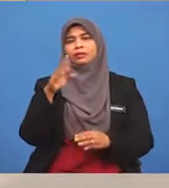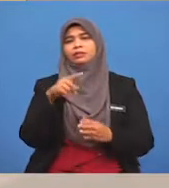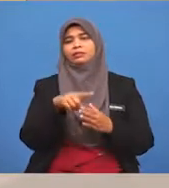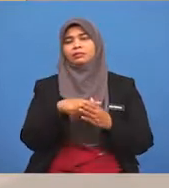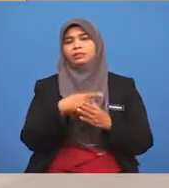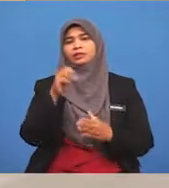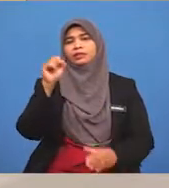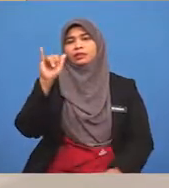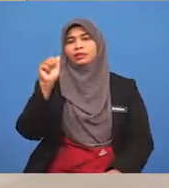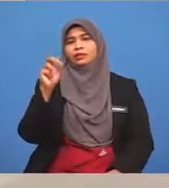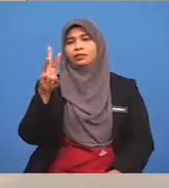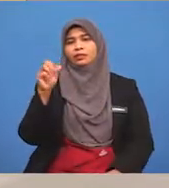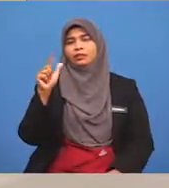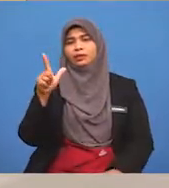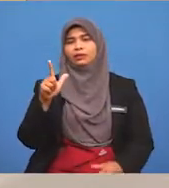275 Hijrah.